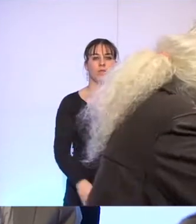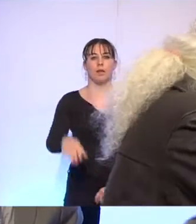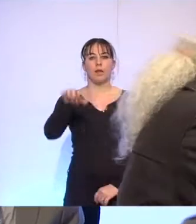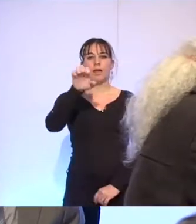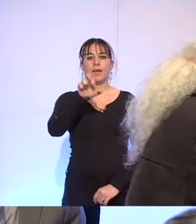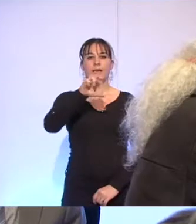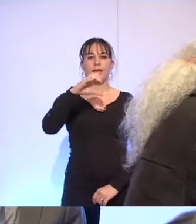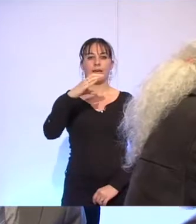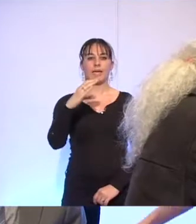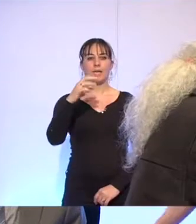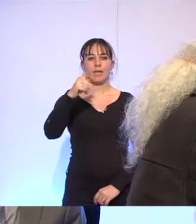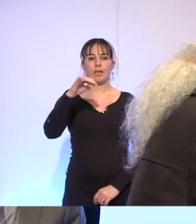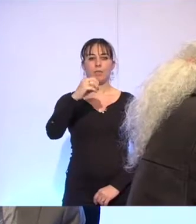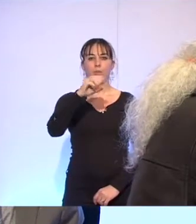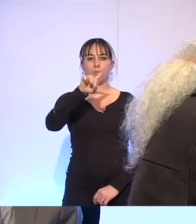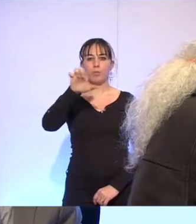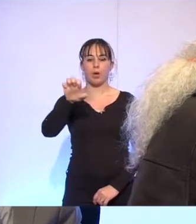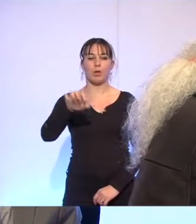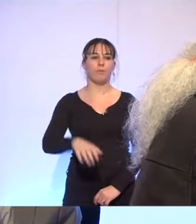Éric Piolle.